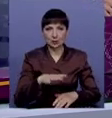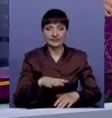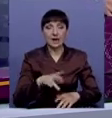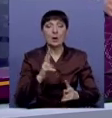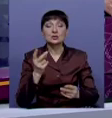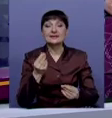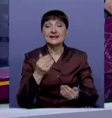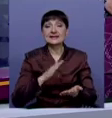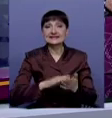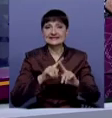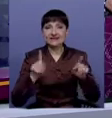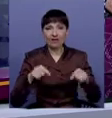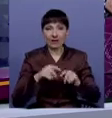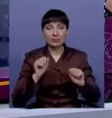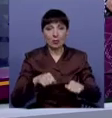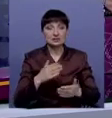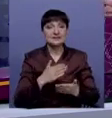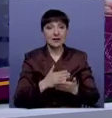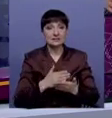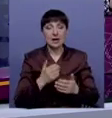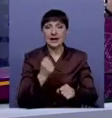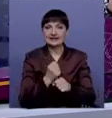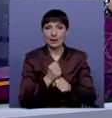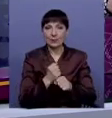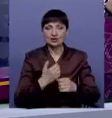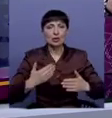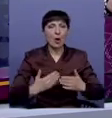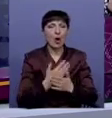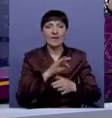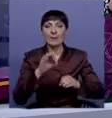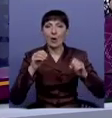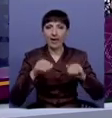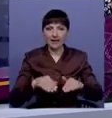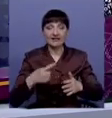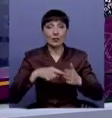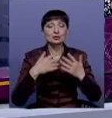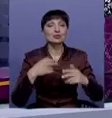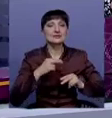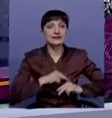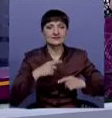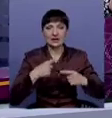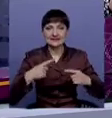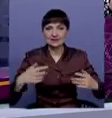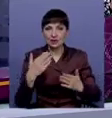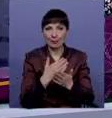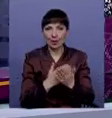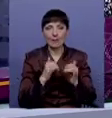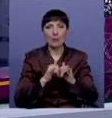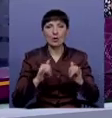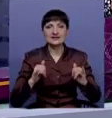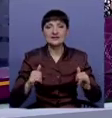Обладателями денежных сертификатов могут стать разработчики инновационных проектов. Впрочем, в городе уже действуют различные программы по